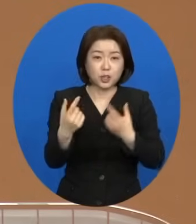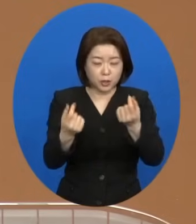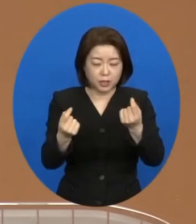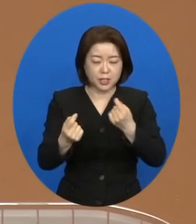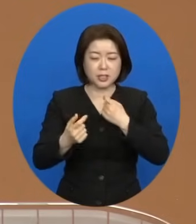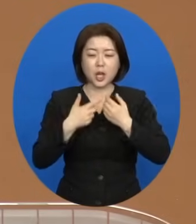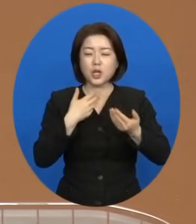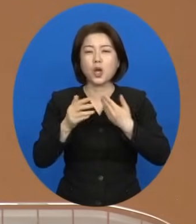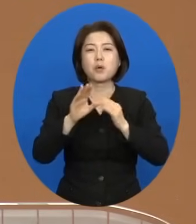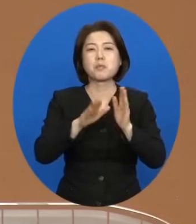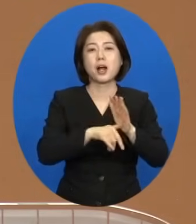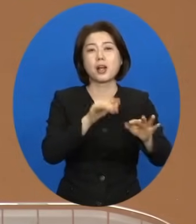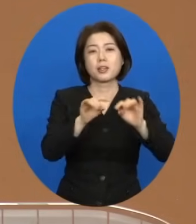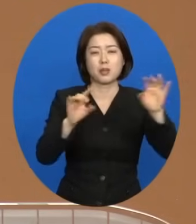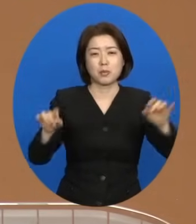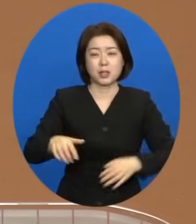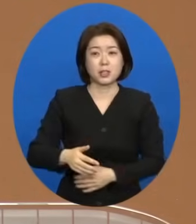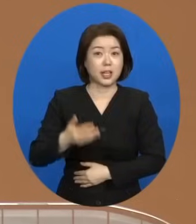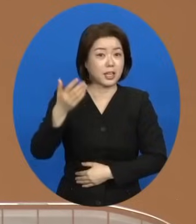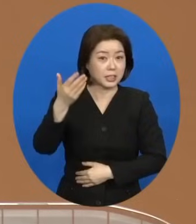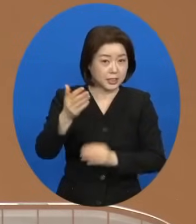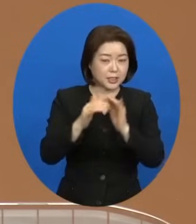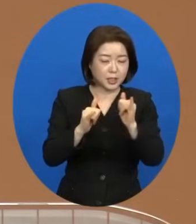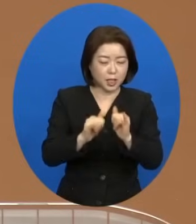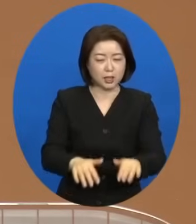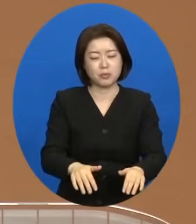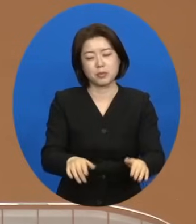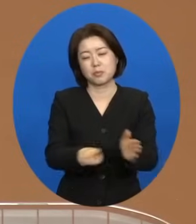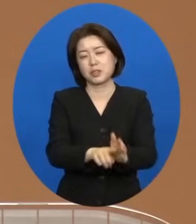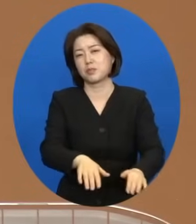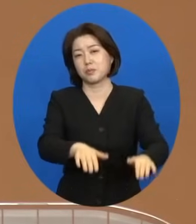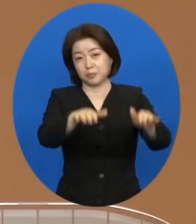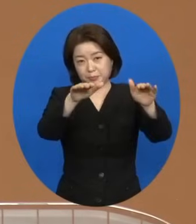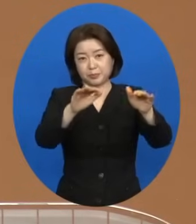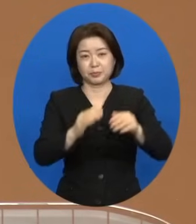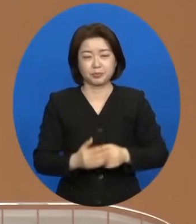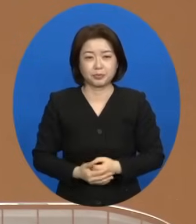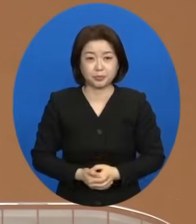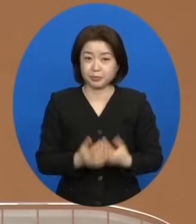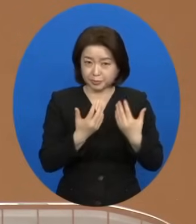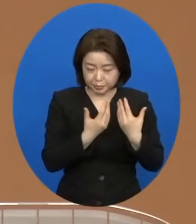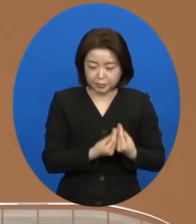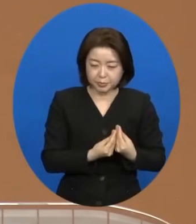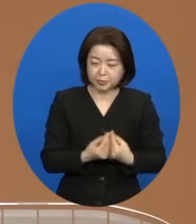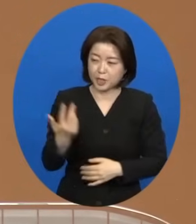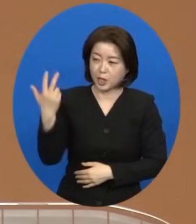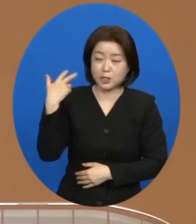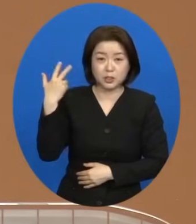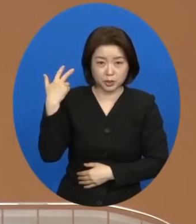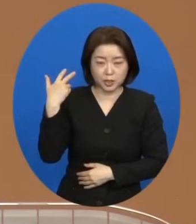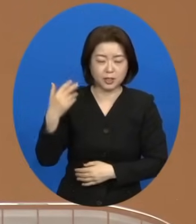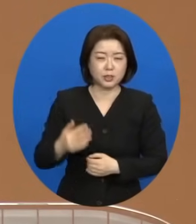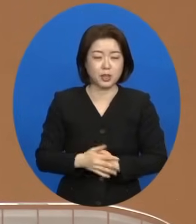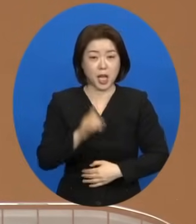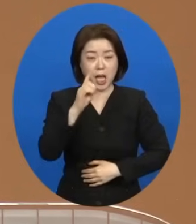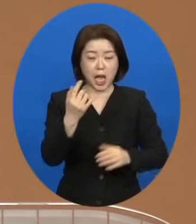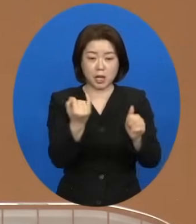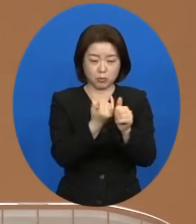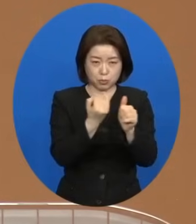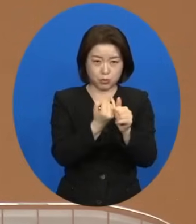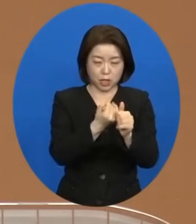경험할 때마다 그 사람은 또한 성숙하게 됩니다 제가 예를 한번 들어 볼게요 지난 주일에 한 부부가 예배를